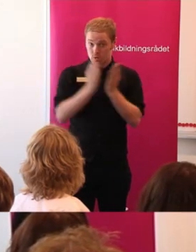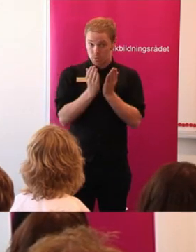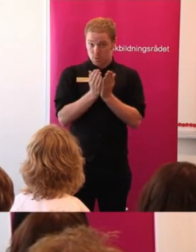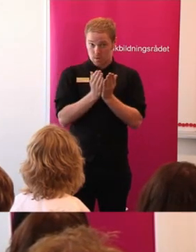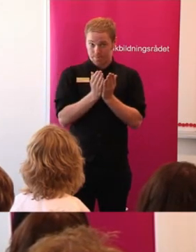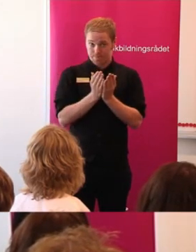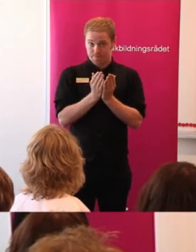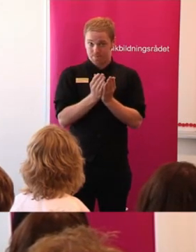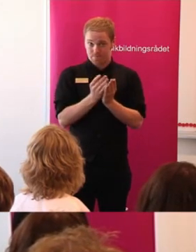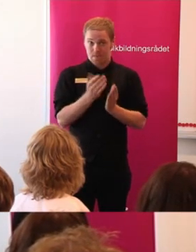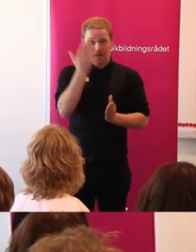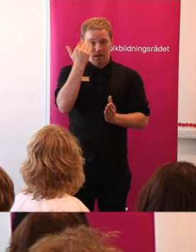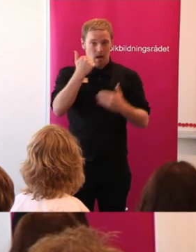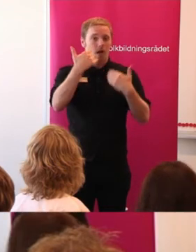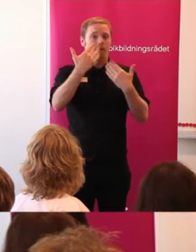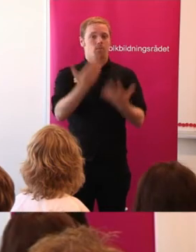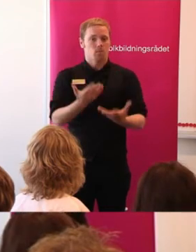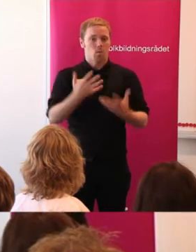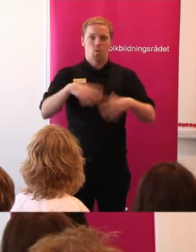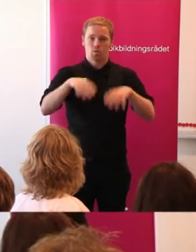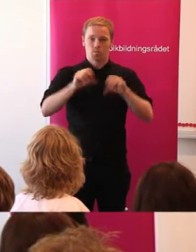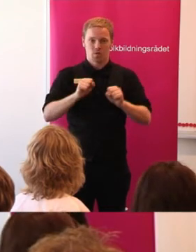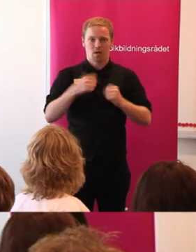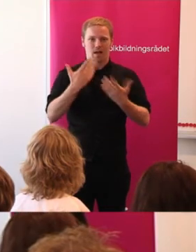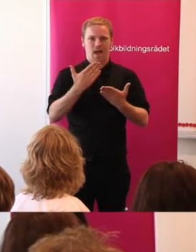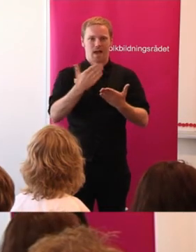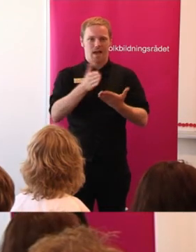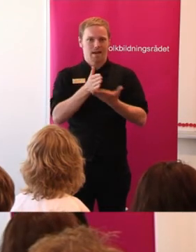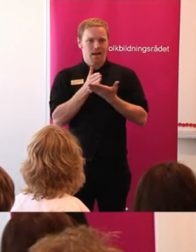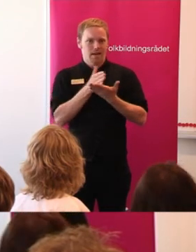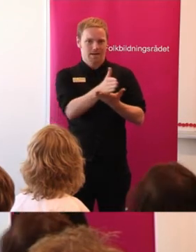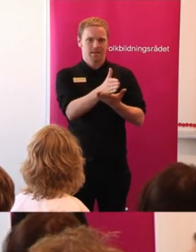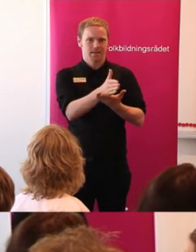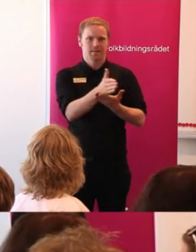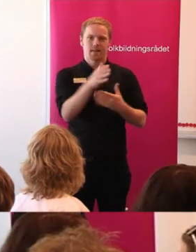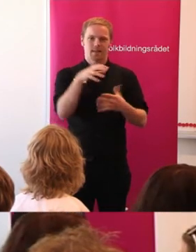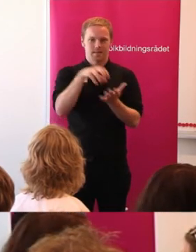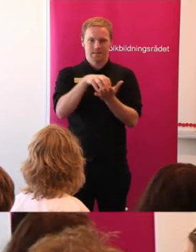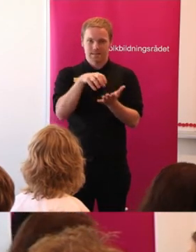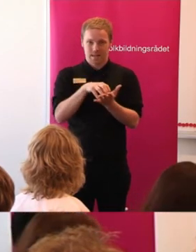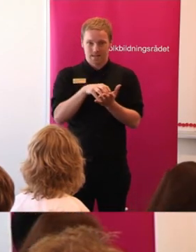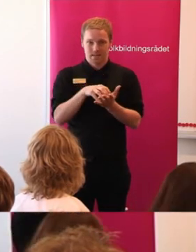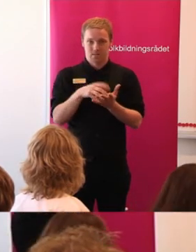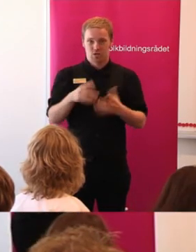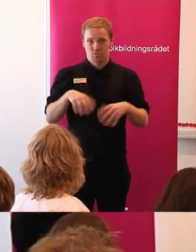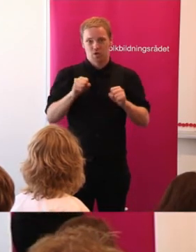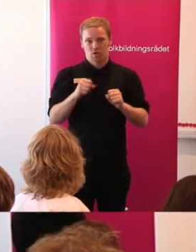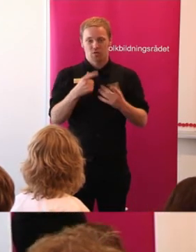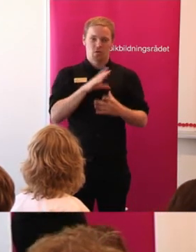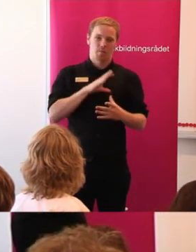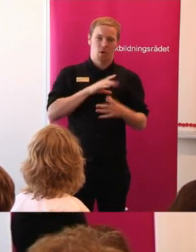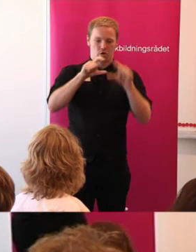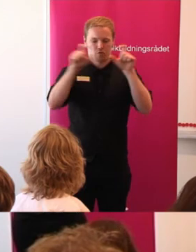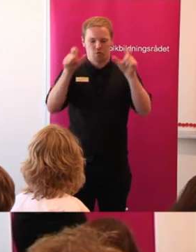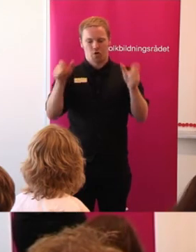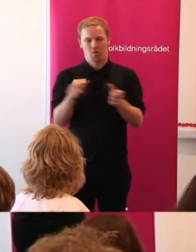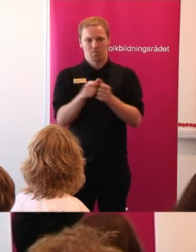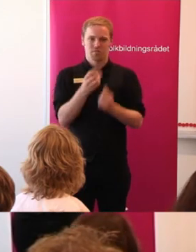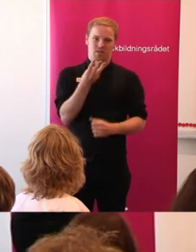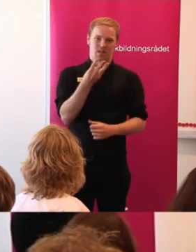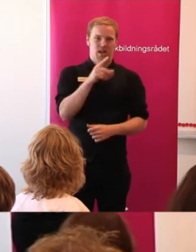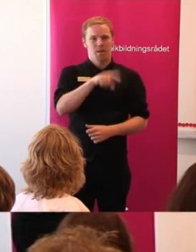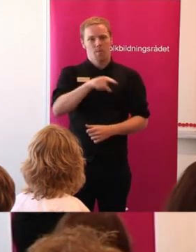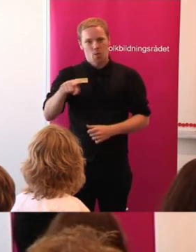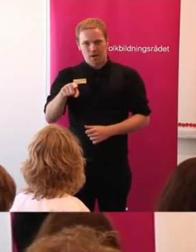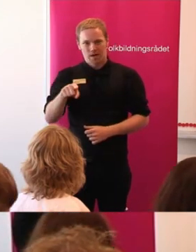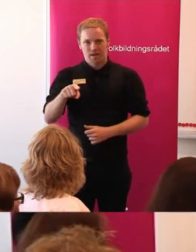få uppdrag som är riktade, statsuppdrag, som är ramade med 72 miljarder, med tid 3 månader för FUB,